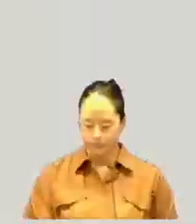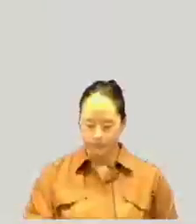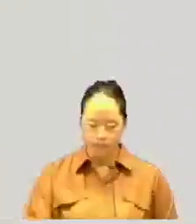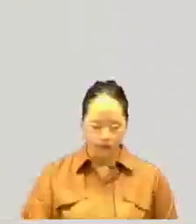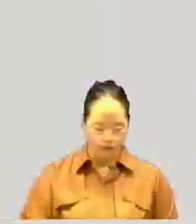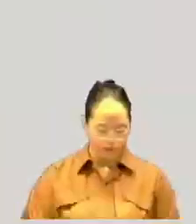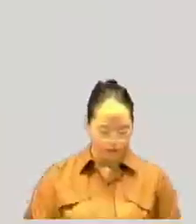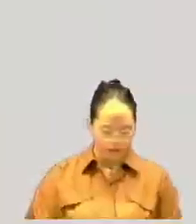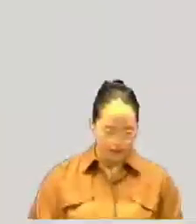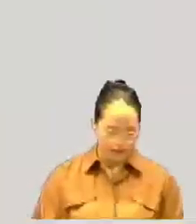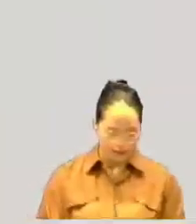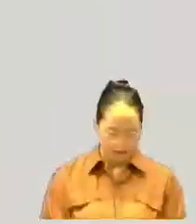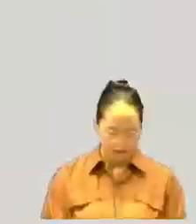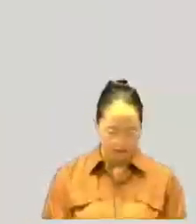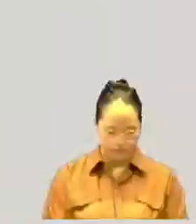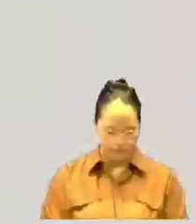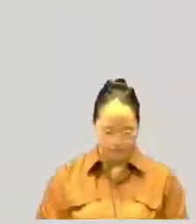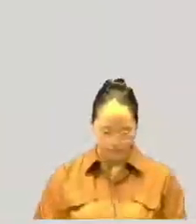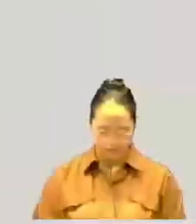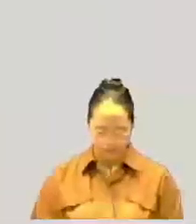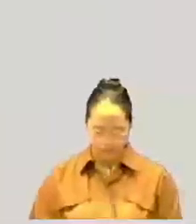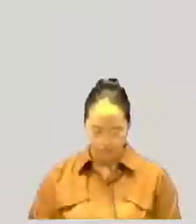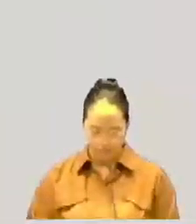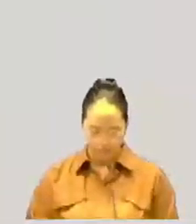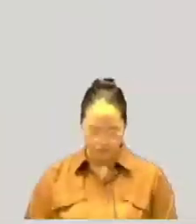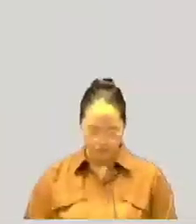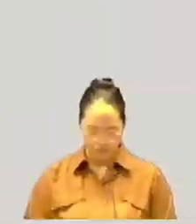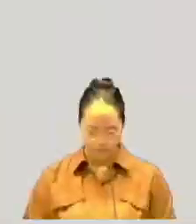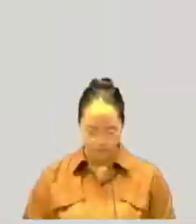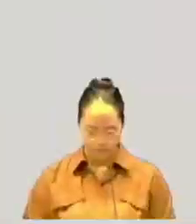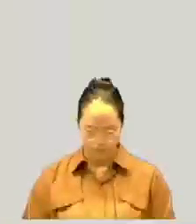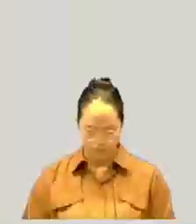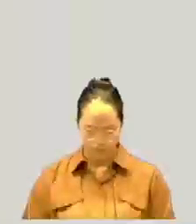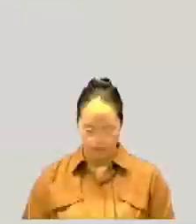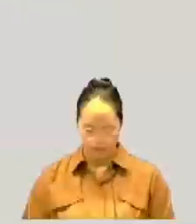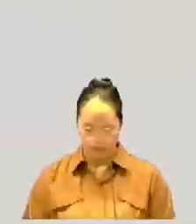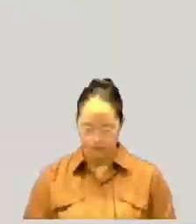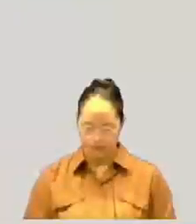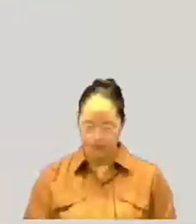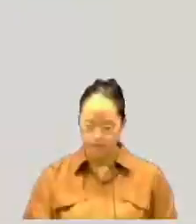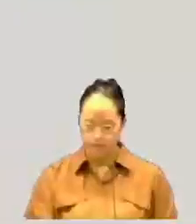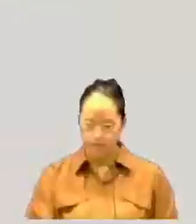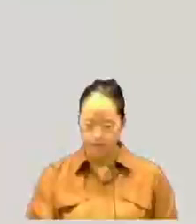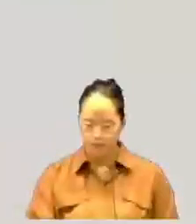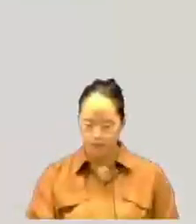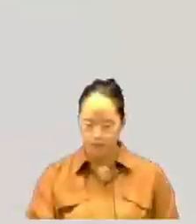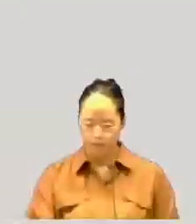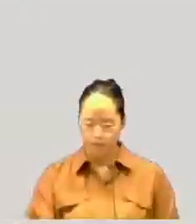呢，让我们能够从罪当中得到这个拯救和自由。